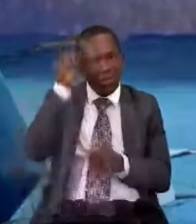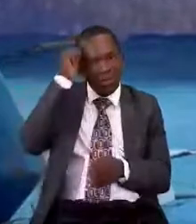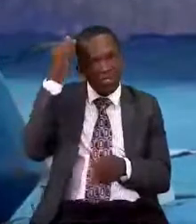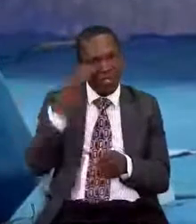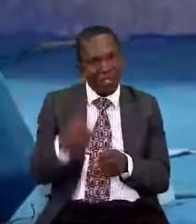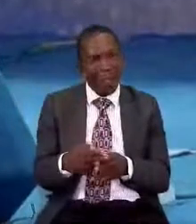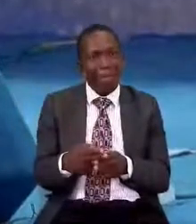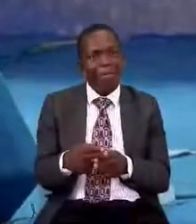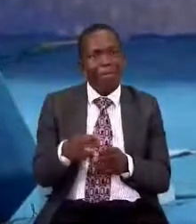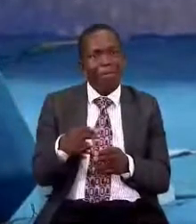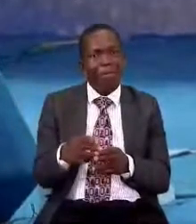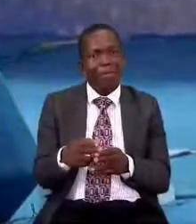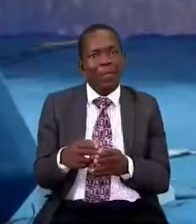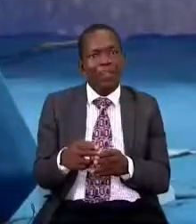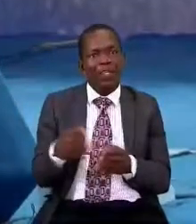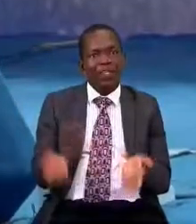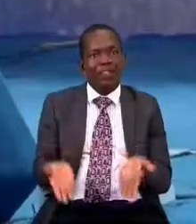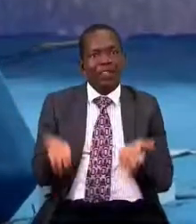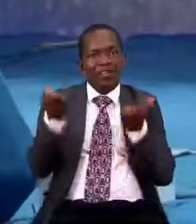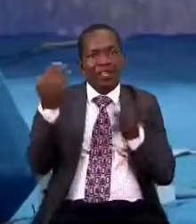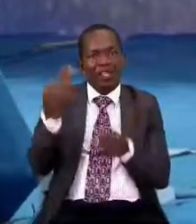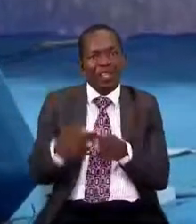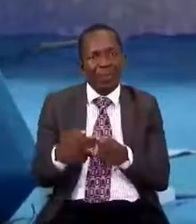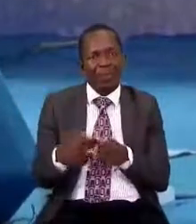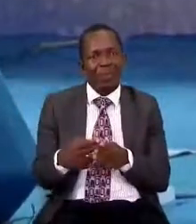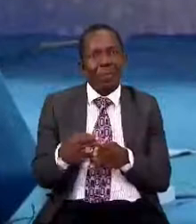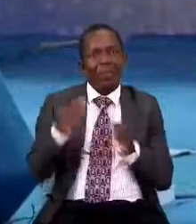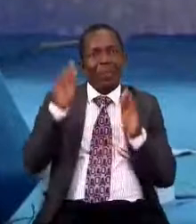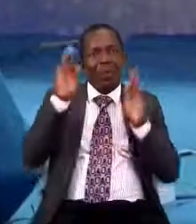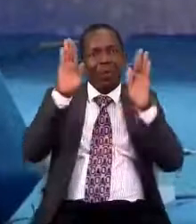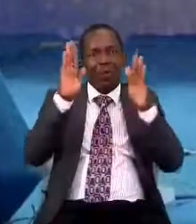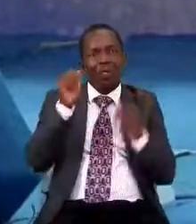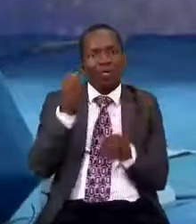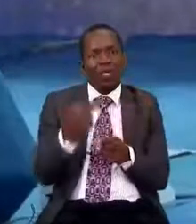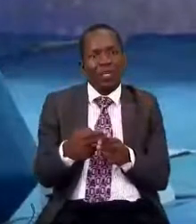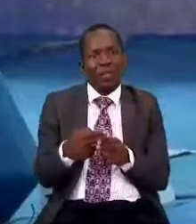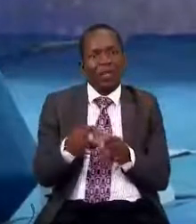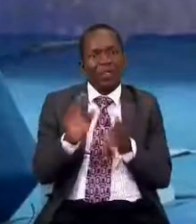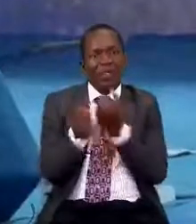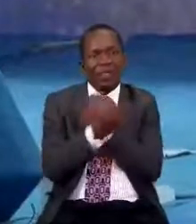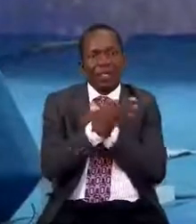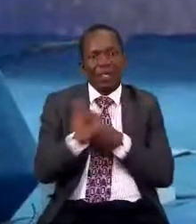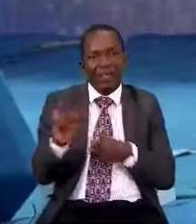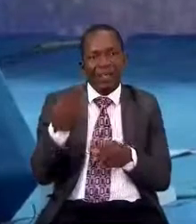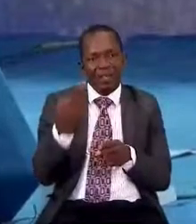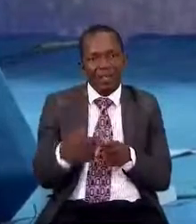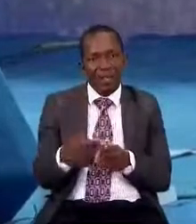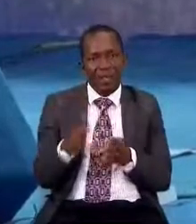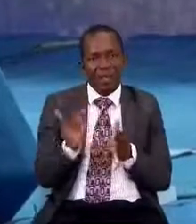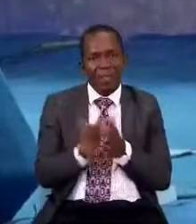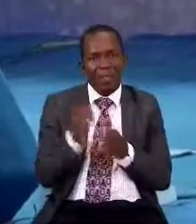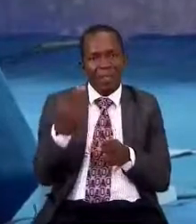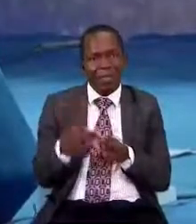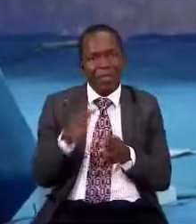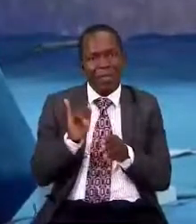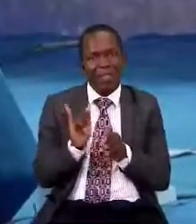qui fait des prodiges, le nom qui sauve, le nom qui vient nous affranchir, que quiconque croit en